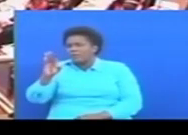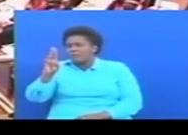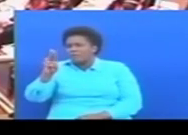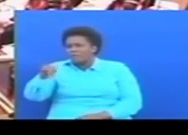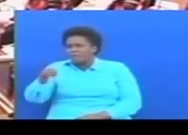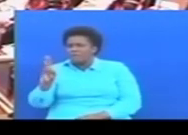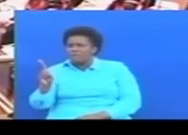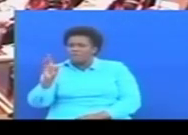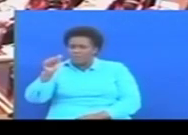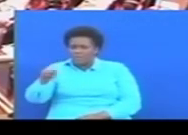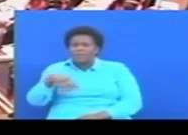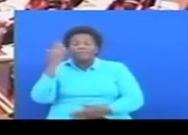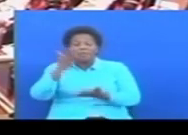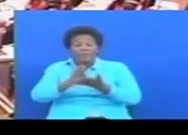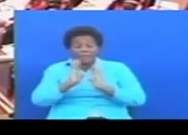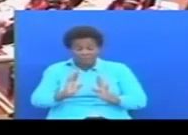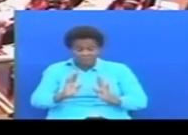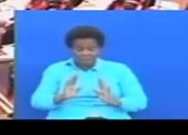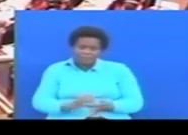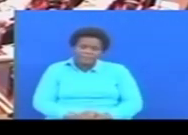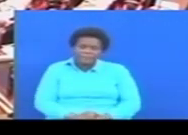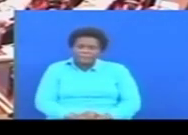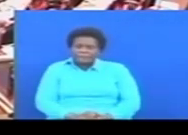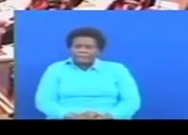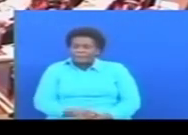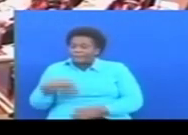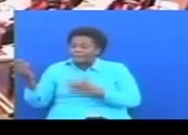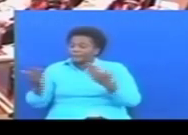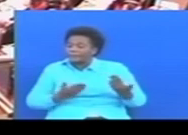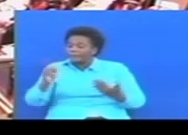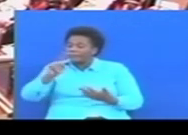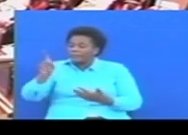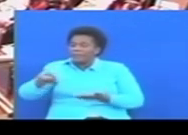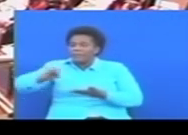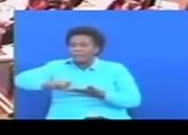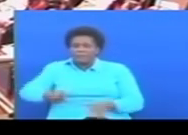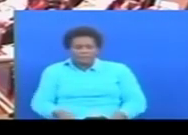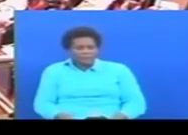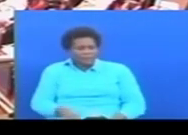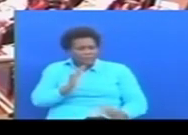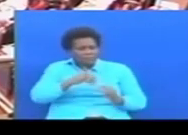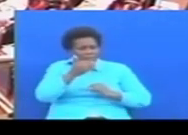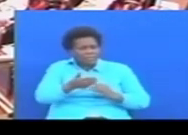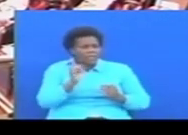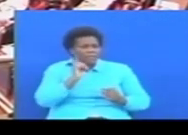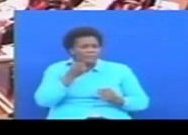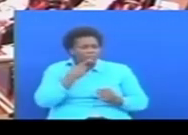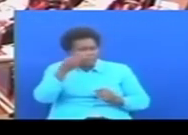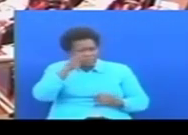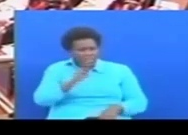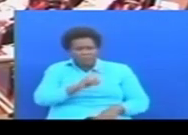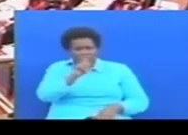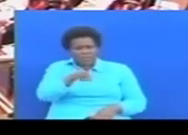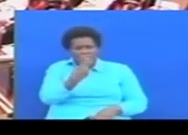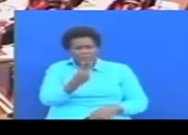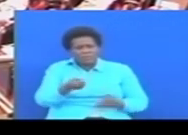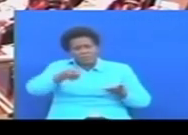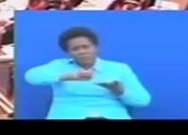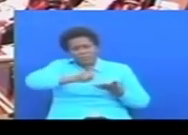Mheshimiwa Suzana Mgonu Kulima, swali la nyongeza. Baada ya majibu ya serikali, nina maswali ya nyongeza